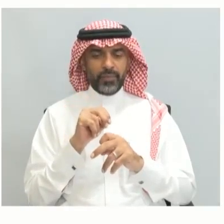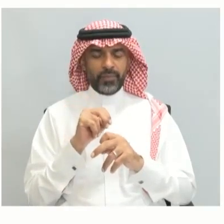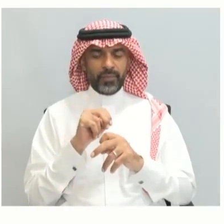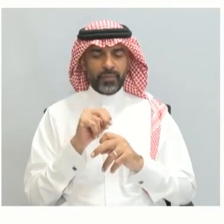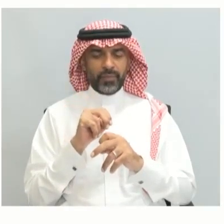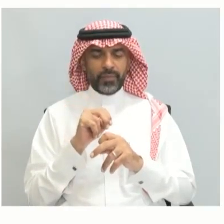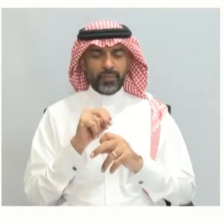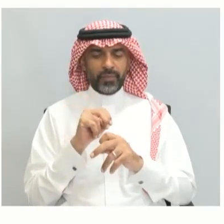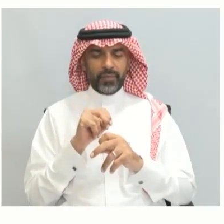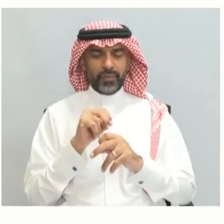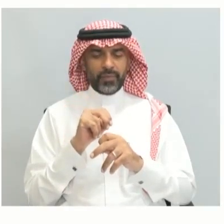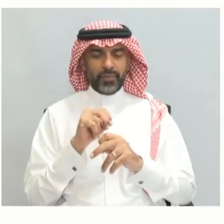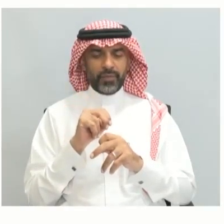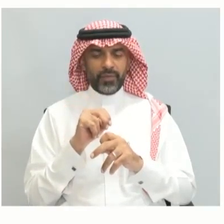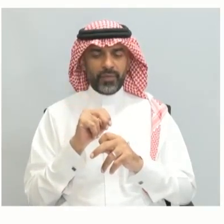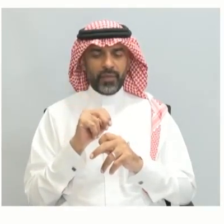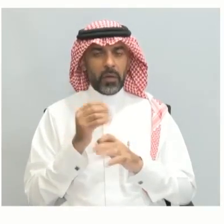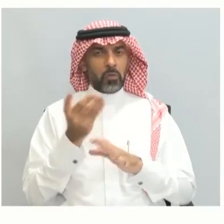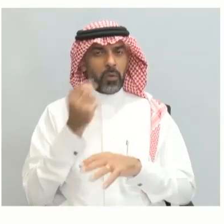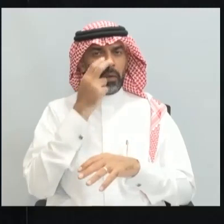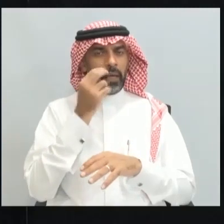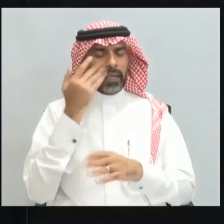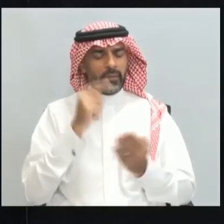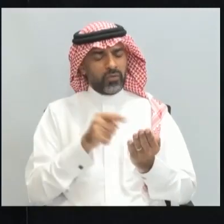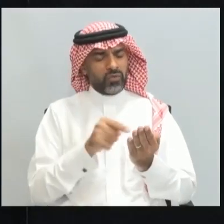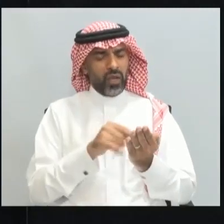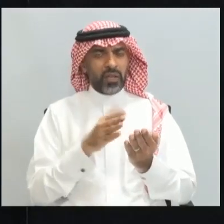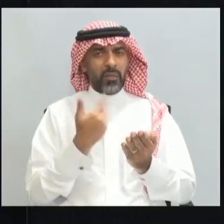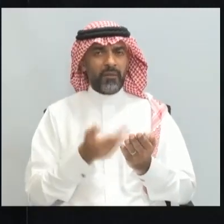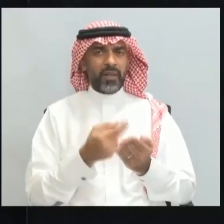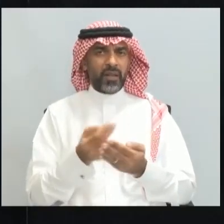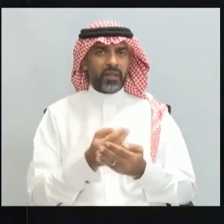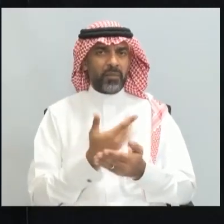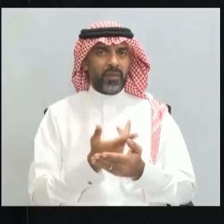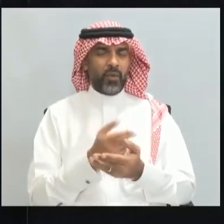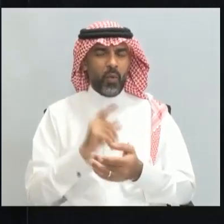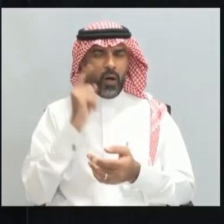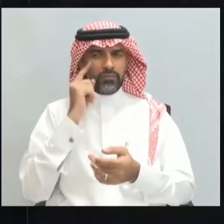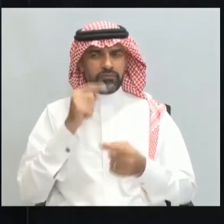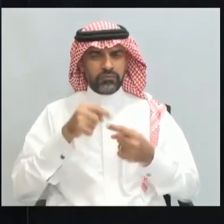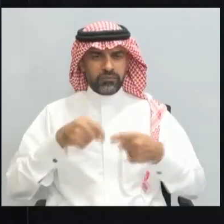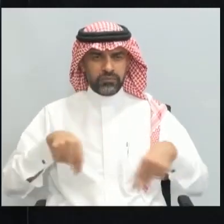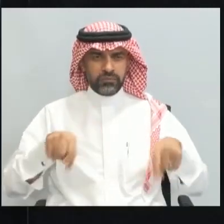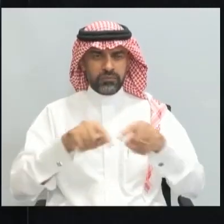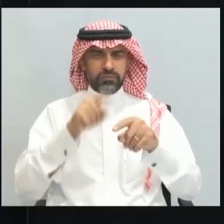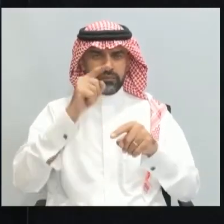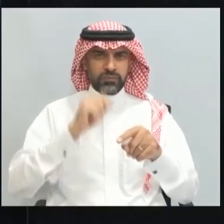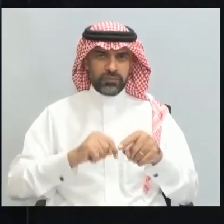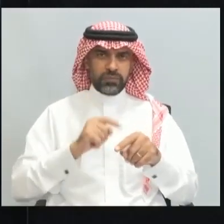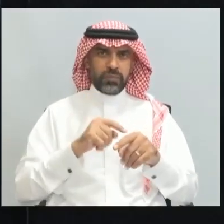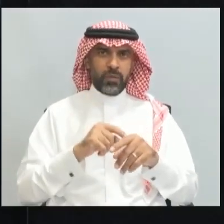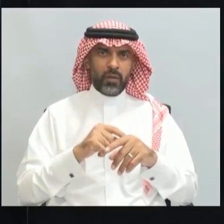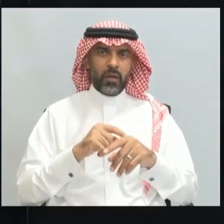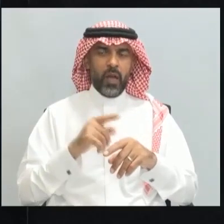المسلمون قبل ظهور الاجهزه وغيرها استطاعوا تعيين خطوط الطول ودوائر العرض بالاضافه الى